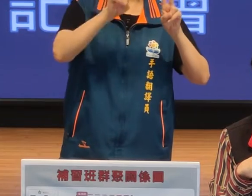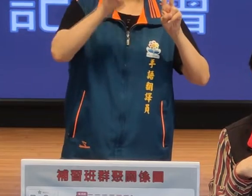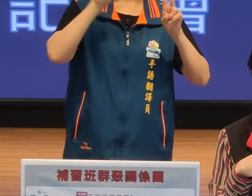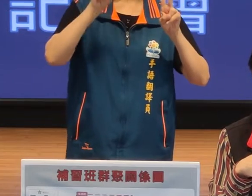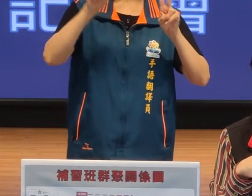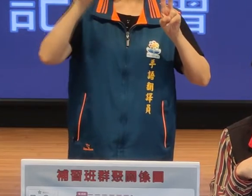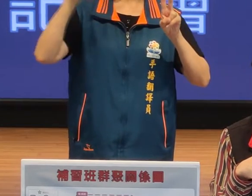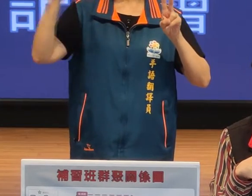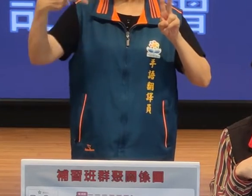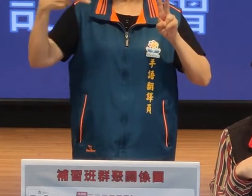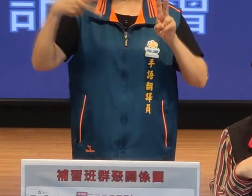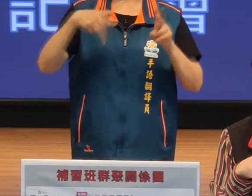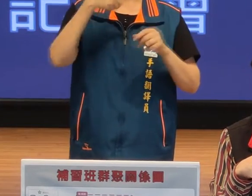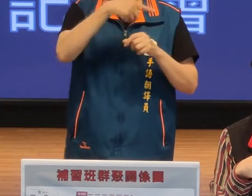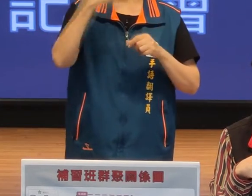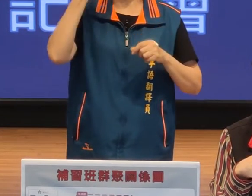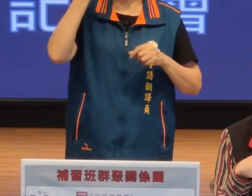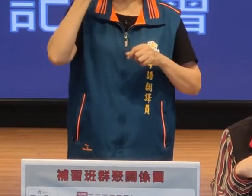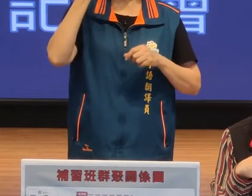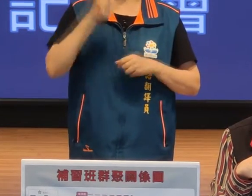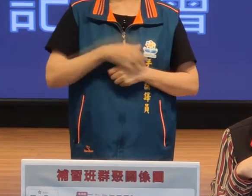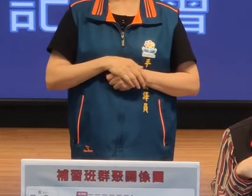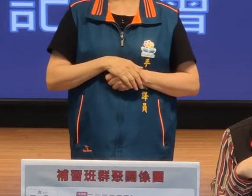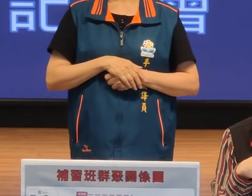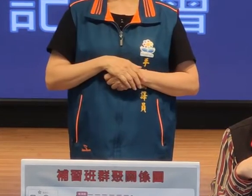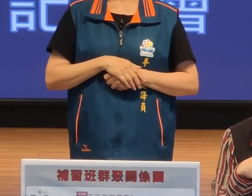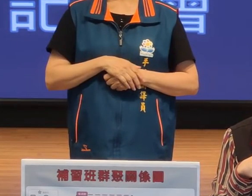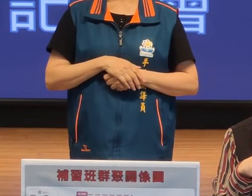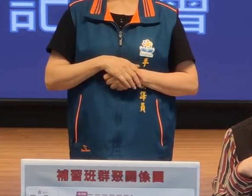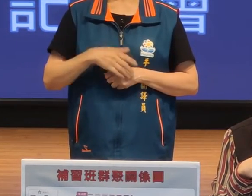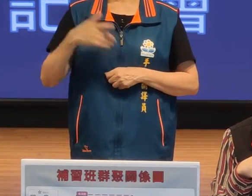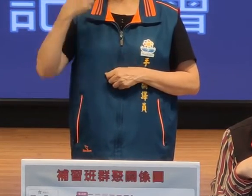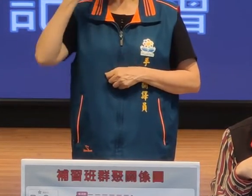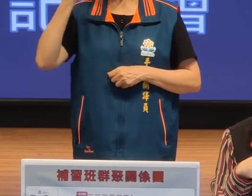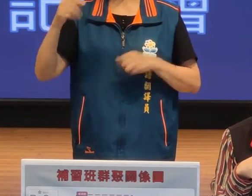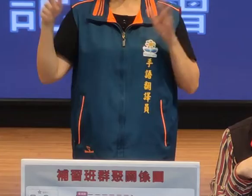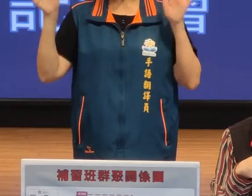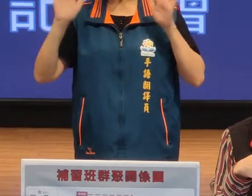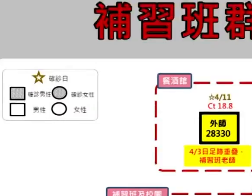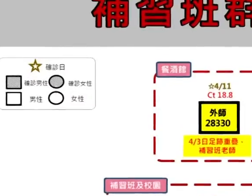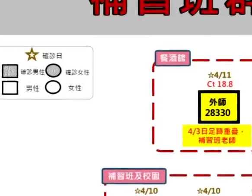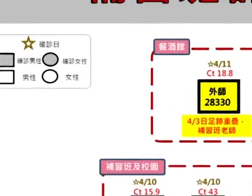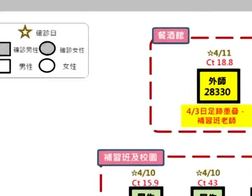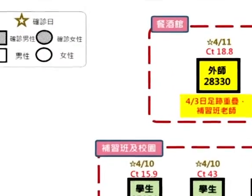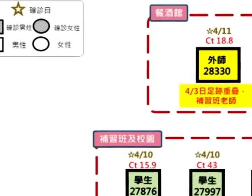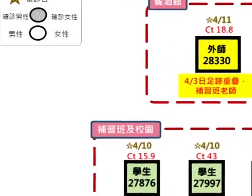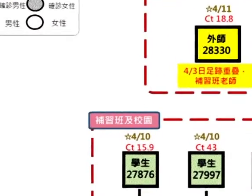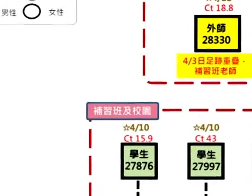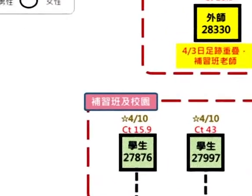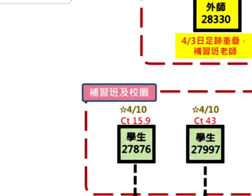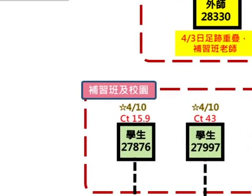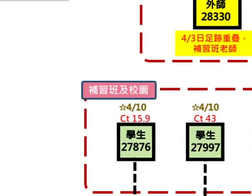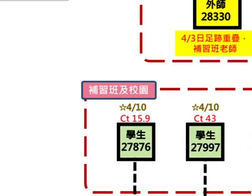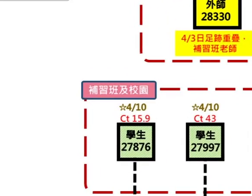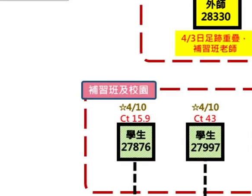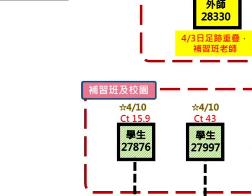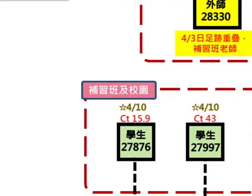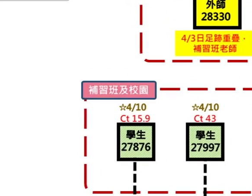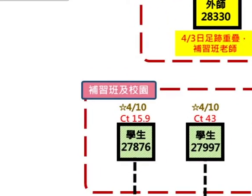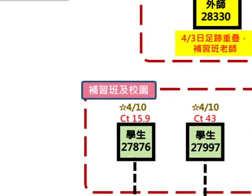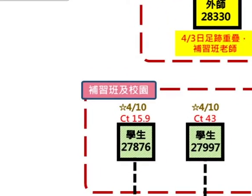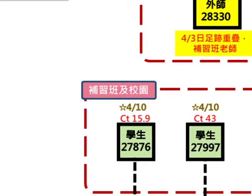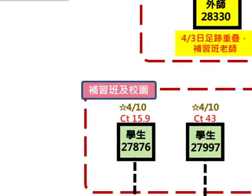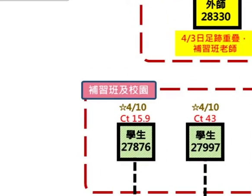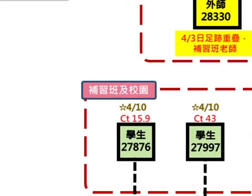哈，那所以他的父子哈都已经有症状感染。那爸爸这28324呢，他本身有打